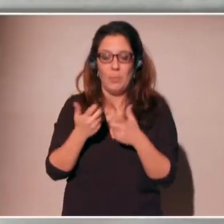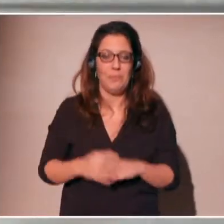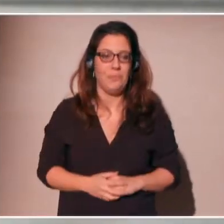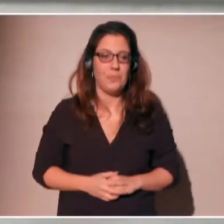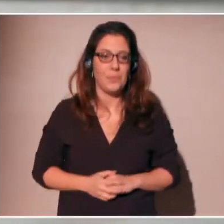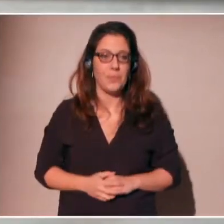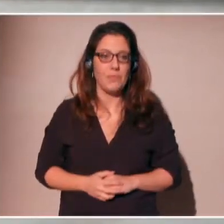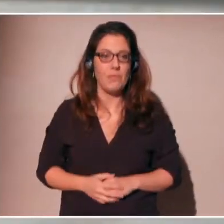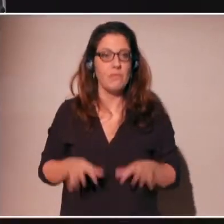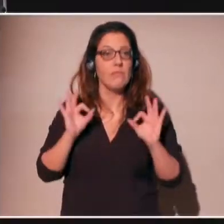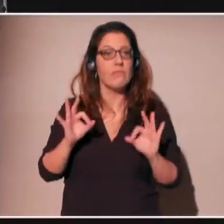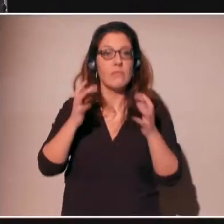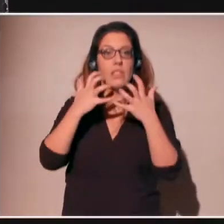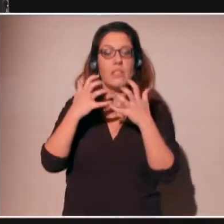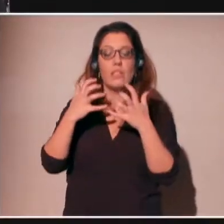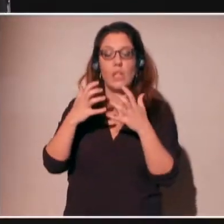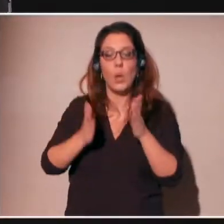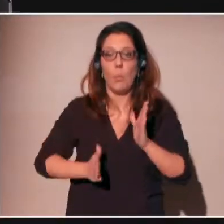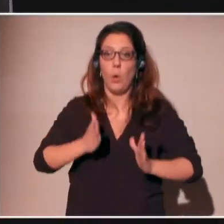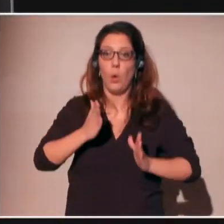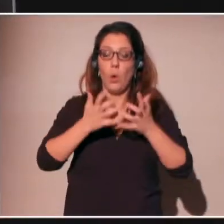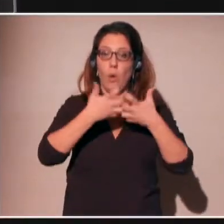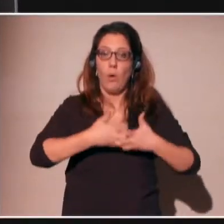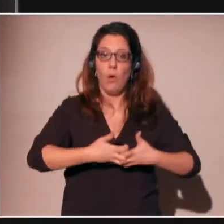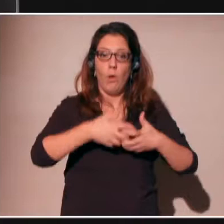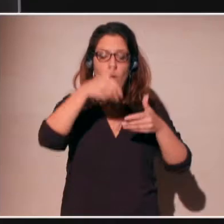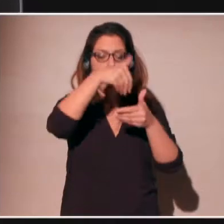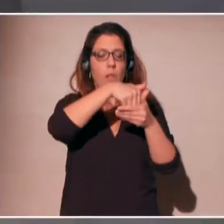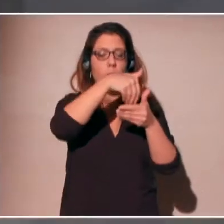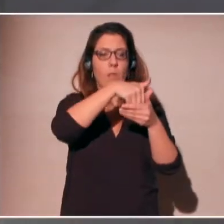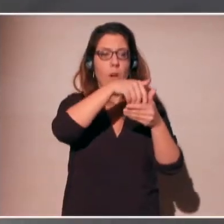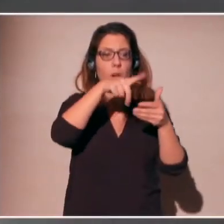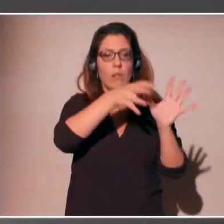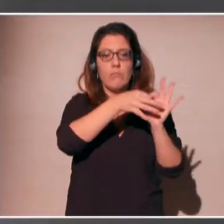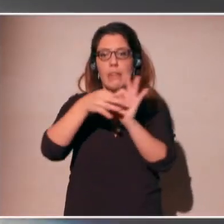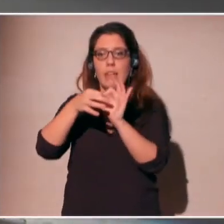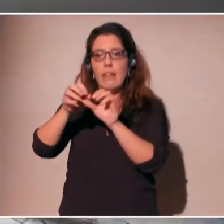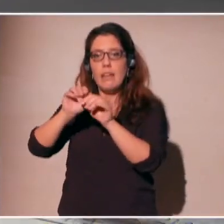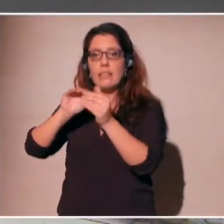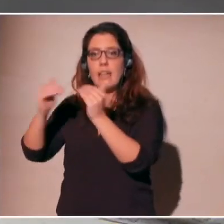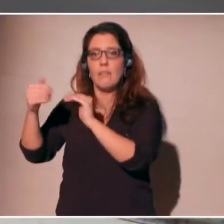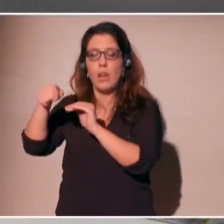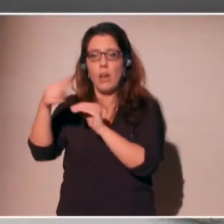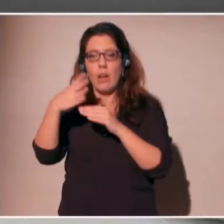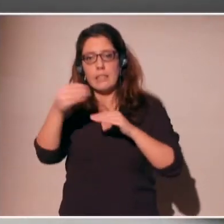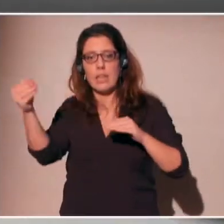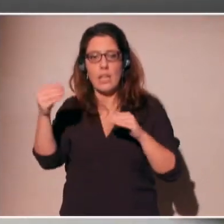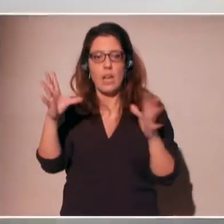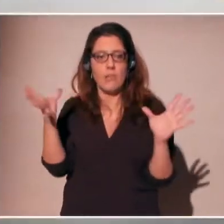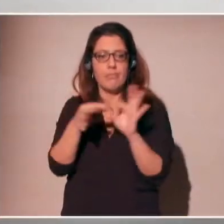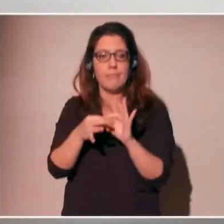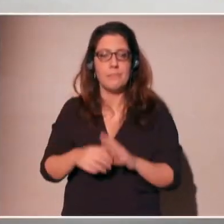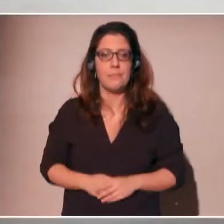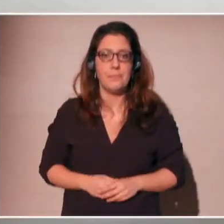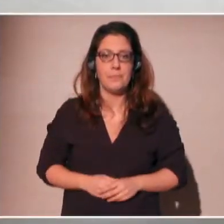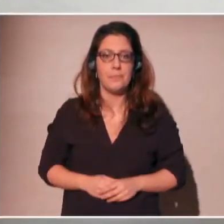du robot travaille sur un serveur qui n'est pas dans le robot. Et il a